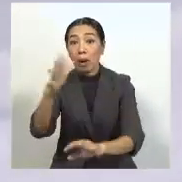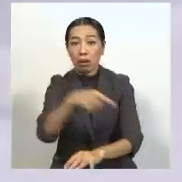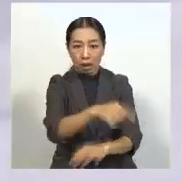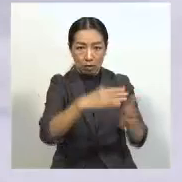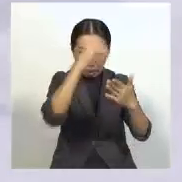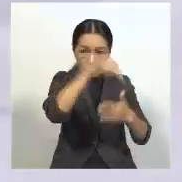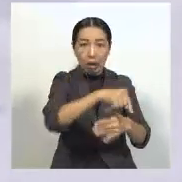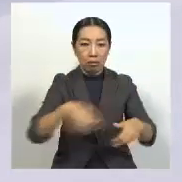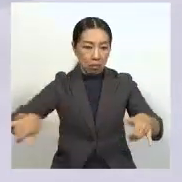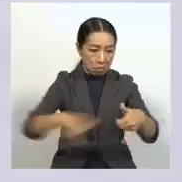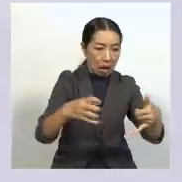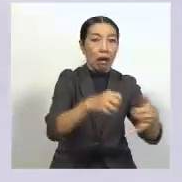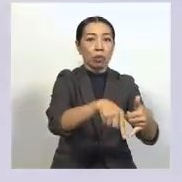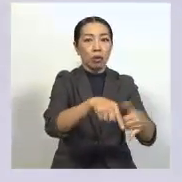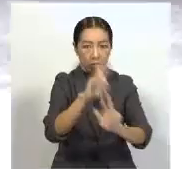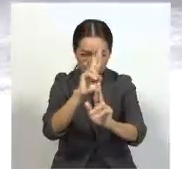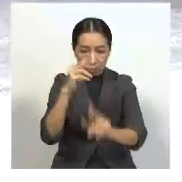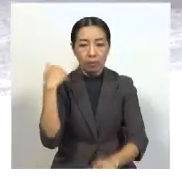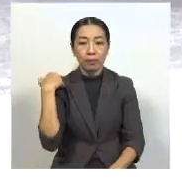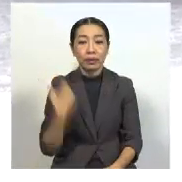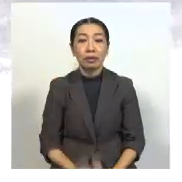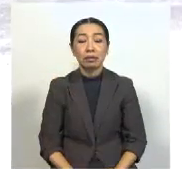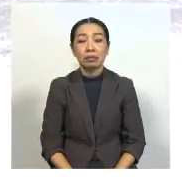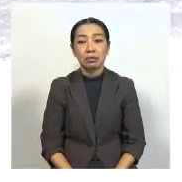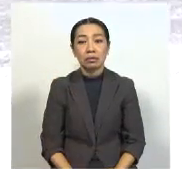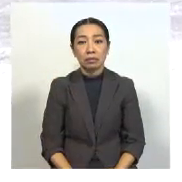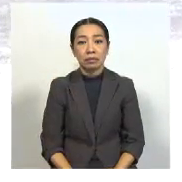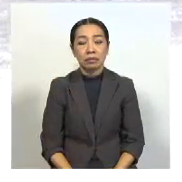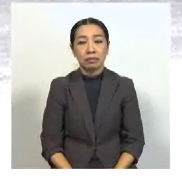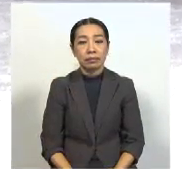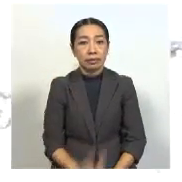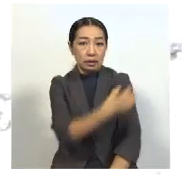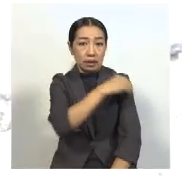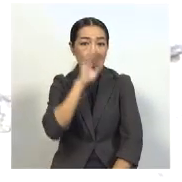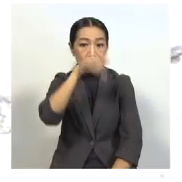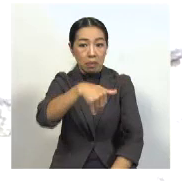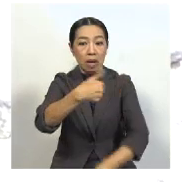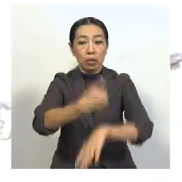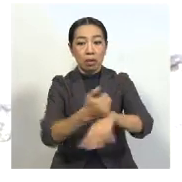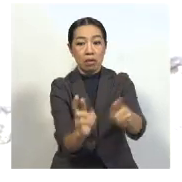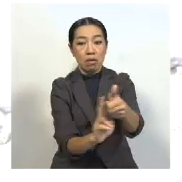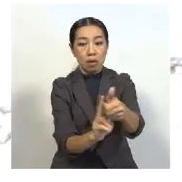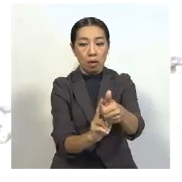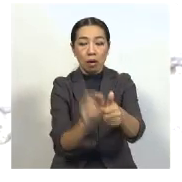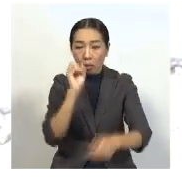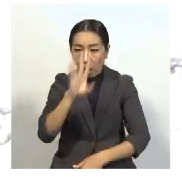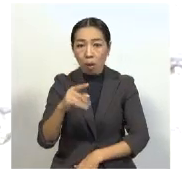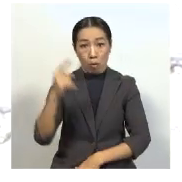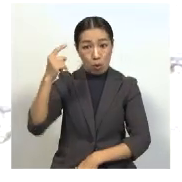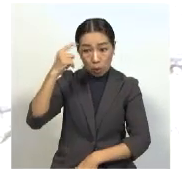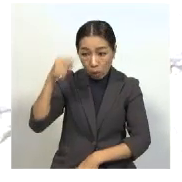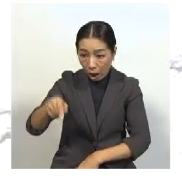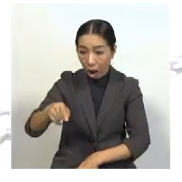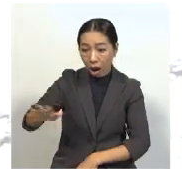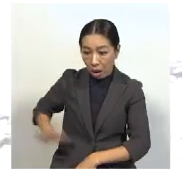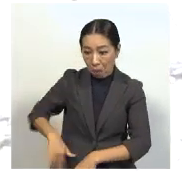อันนี้ต้องเฝ้าระวังเป็นพิเศษนะคะ ครับซึ่งหลังเกิดเหตุนะครับทางด้านรองนายกเทศบาลนครนนทบุรีก็บอกครับตั้งแต่พบว่ามีสุนัขต